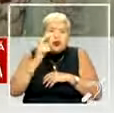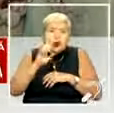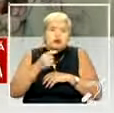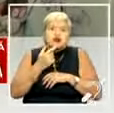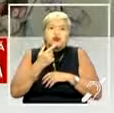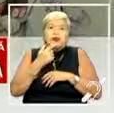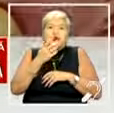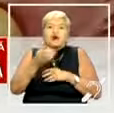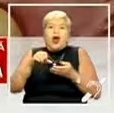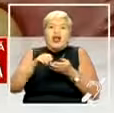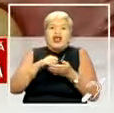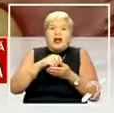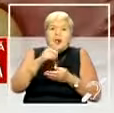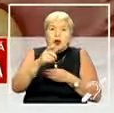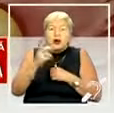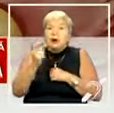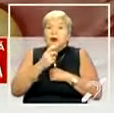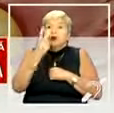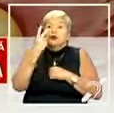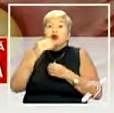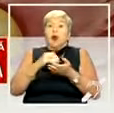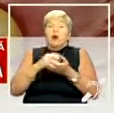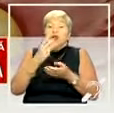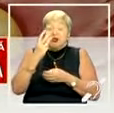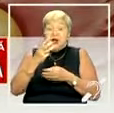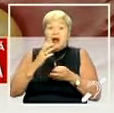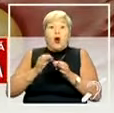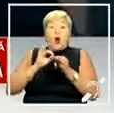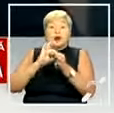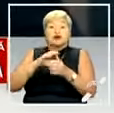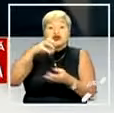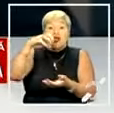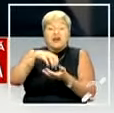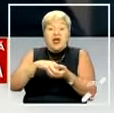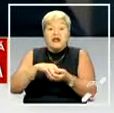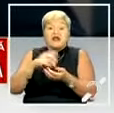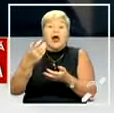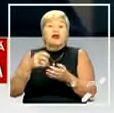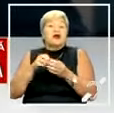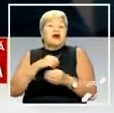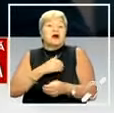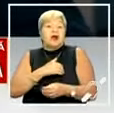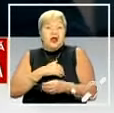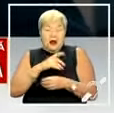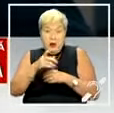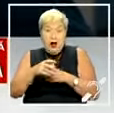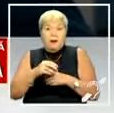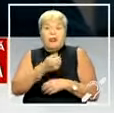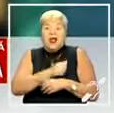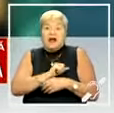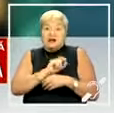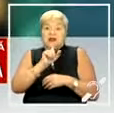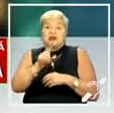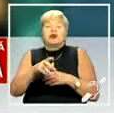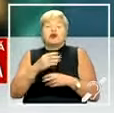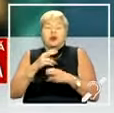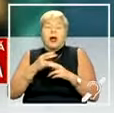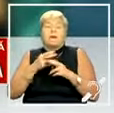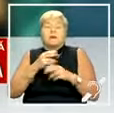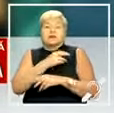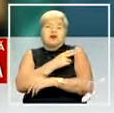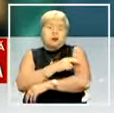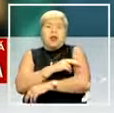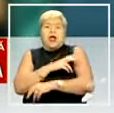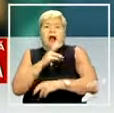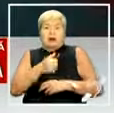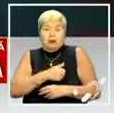este chirurg. Din 2003 conduce secția de chirurgie cardiovasculară de aici, de la Institutul de Boli Cardiovasculare din Timișoara. În